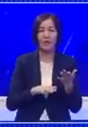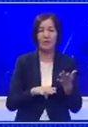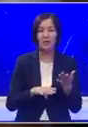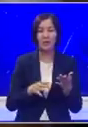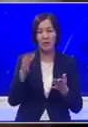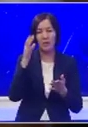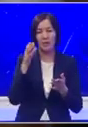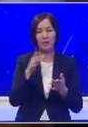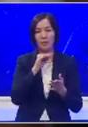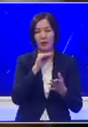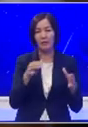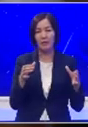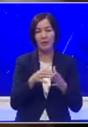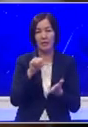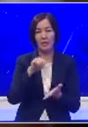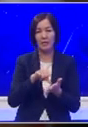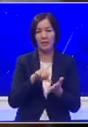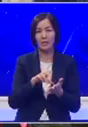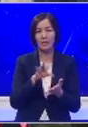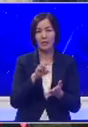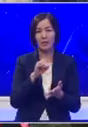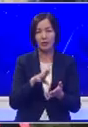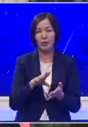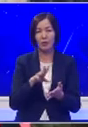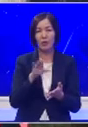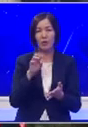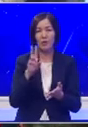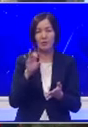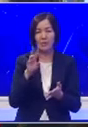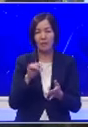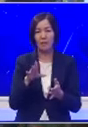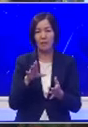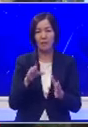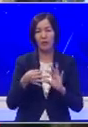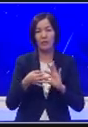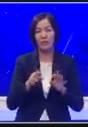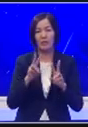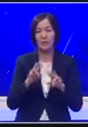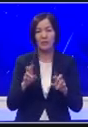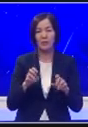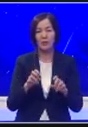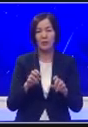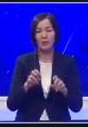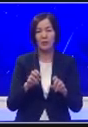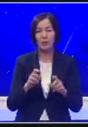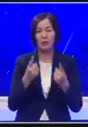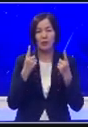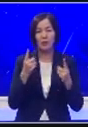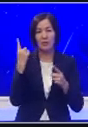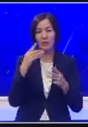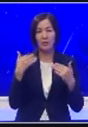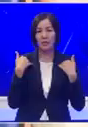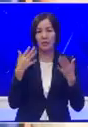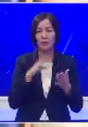қауым өкілдері жиналды. Олар Есмұрат Сиқымов пен Жүрінбек Сыдықов жайлы зерттеу материалдарын таныстырып, тың дүниелермен